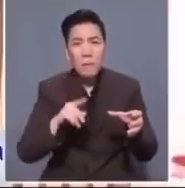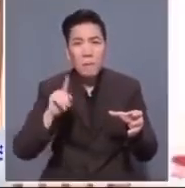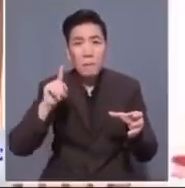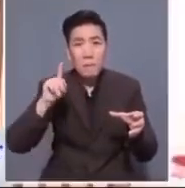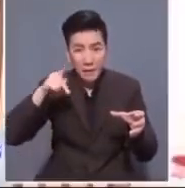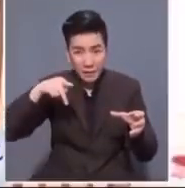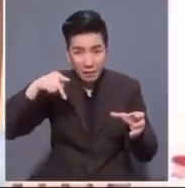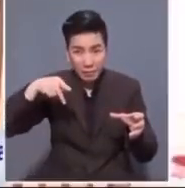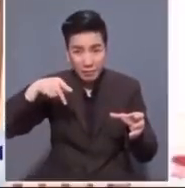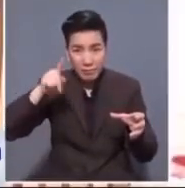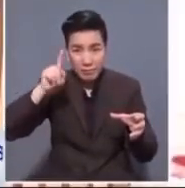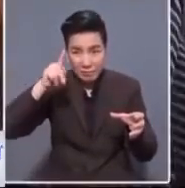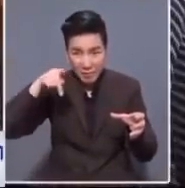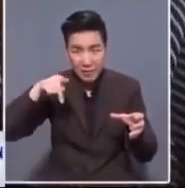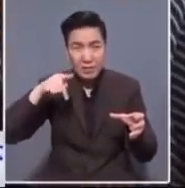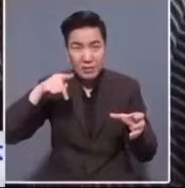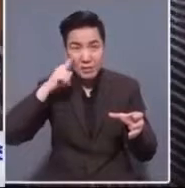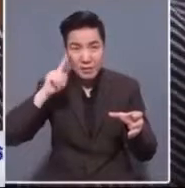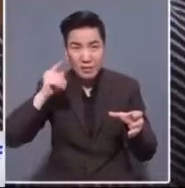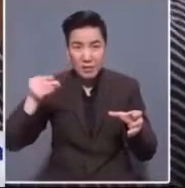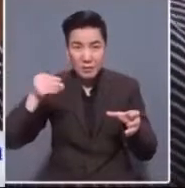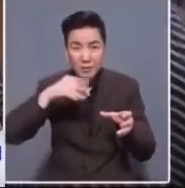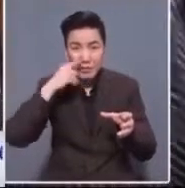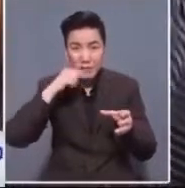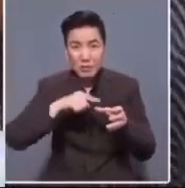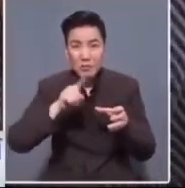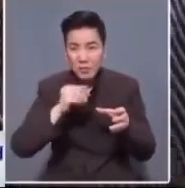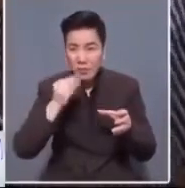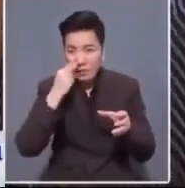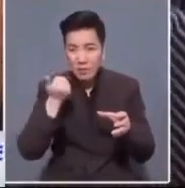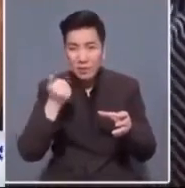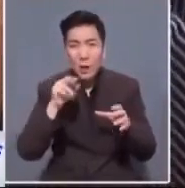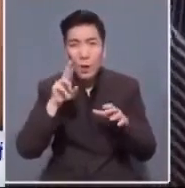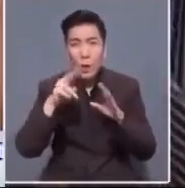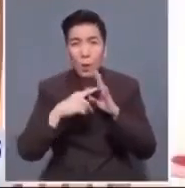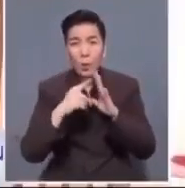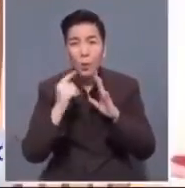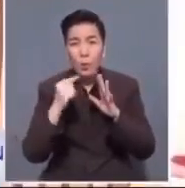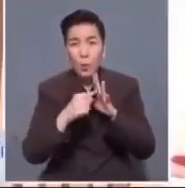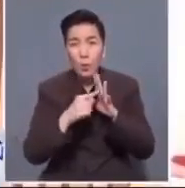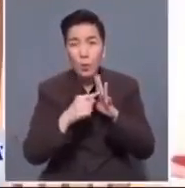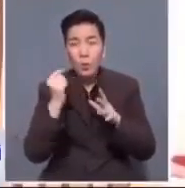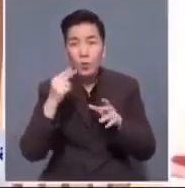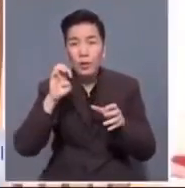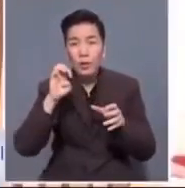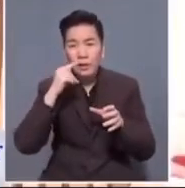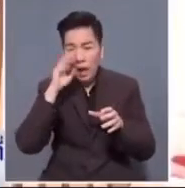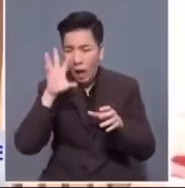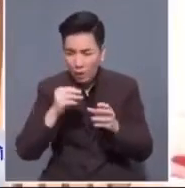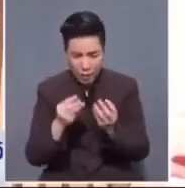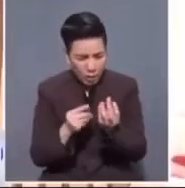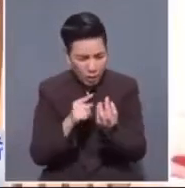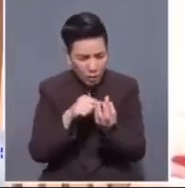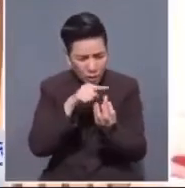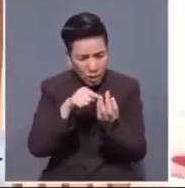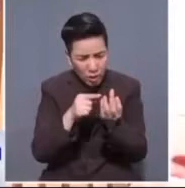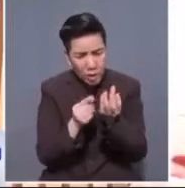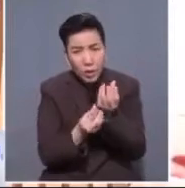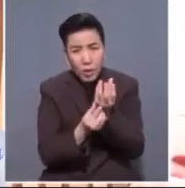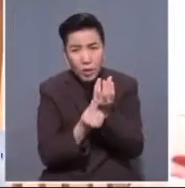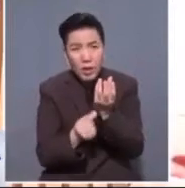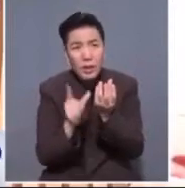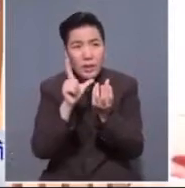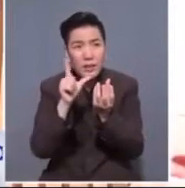ดอกอาจจะมากกว่า 1,000 ดอกด้วยซ้ำไป โอ้โห ที่เราสกัดสารลูกยีนออกมานะครับ เอาจากส่วนไหนฮะก้านดอกหรือว่าตรงเกส